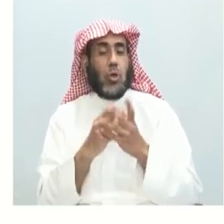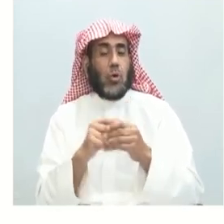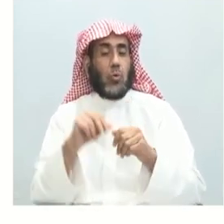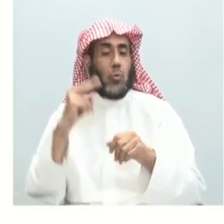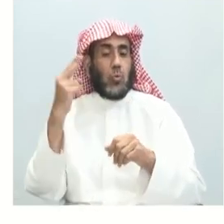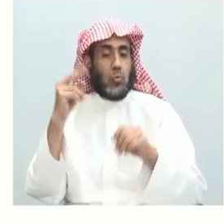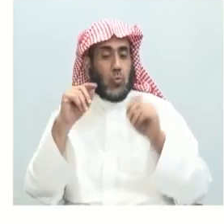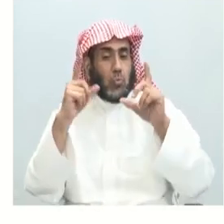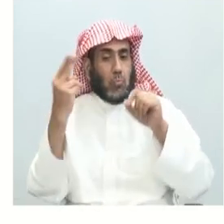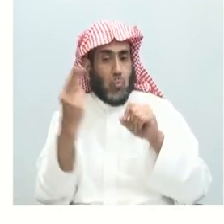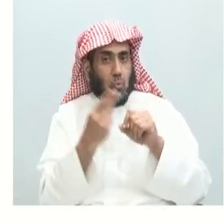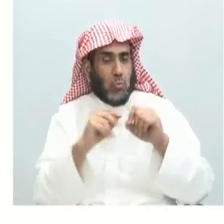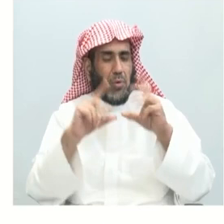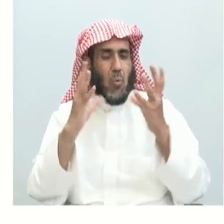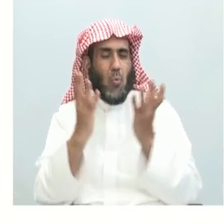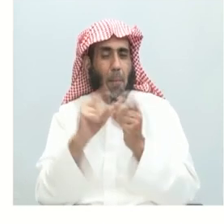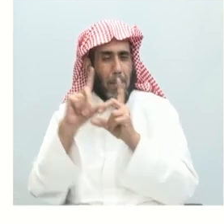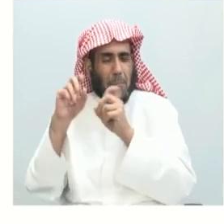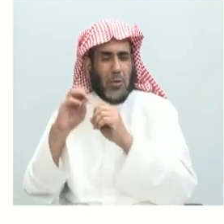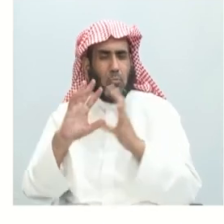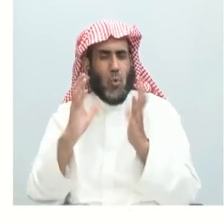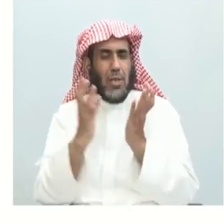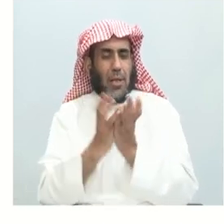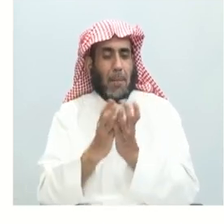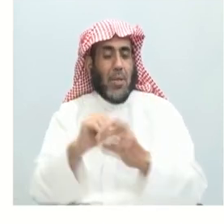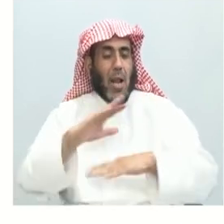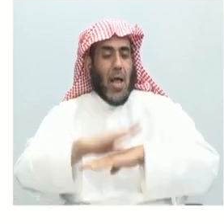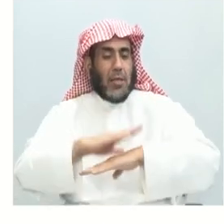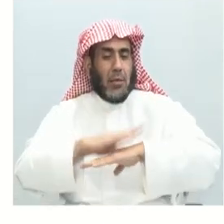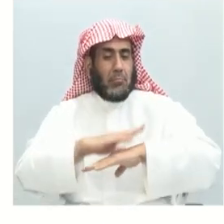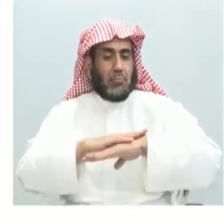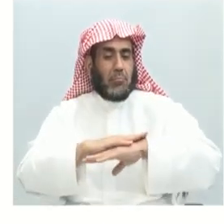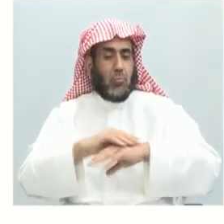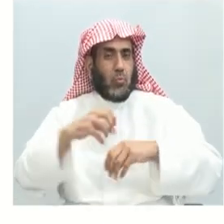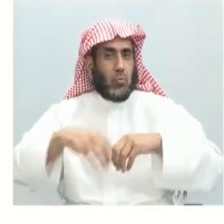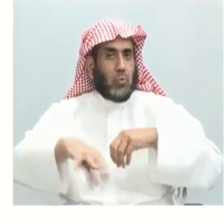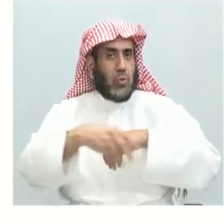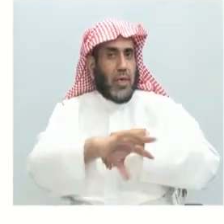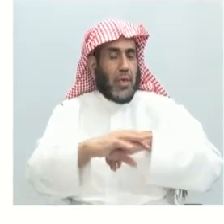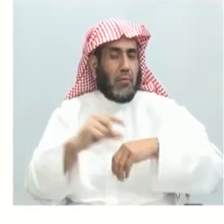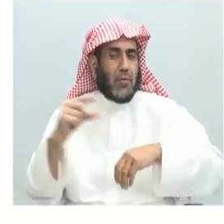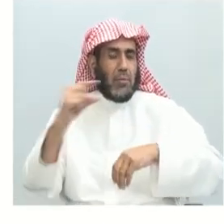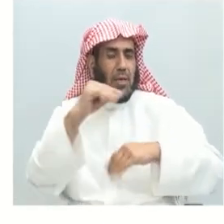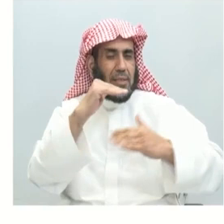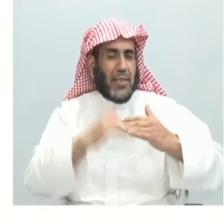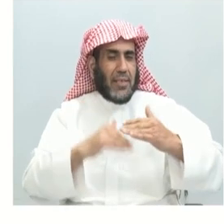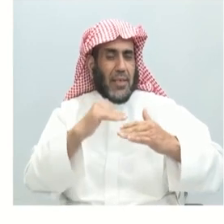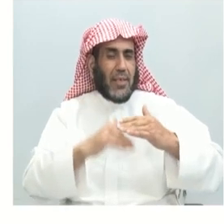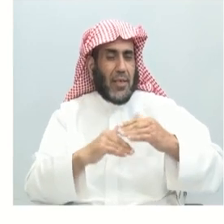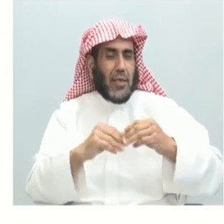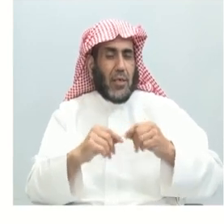الرسومات الاتيه مجموعه من الاداب اصنف العبارات تحتها